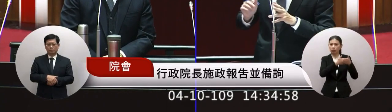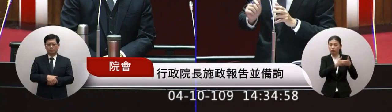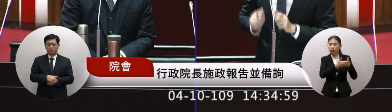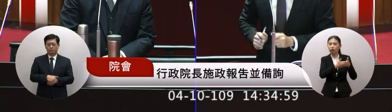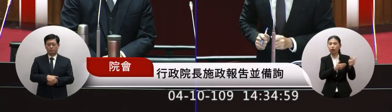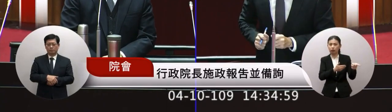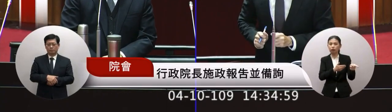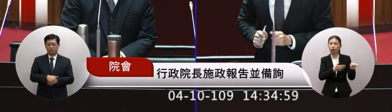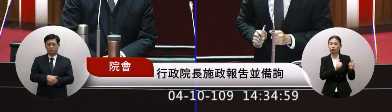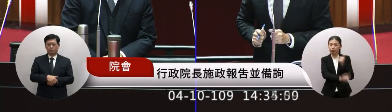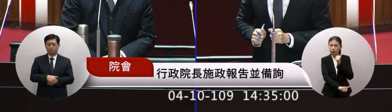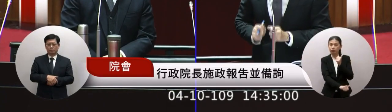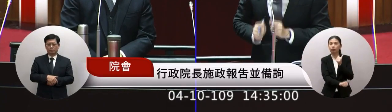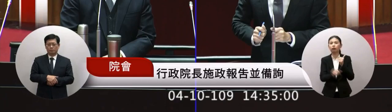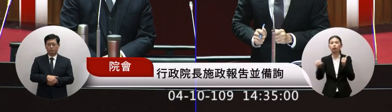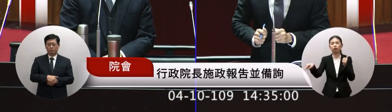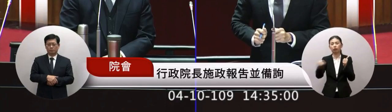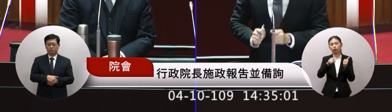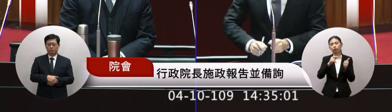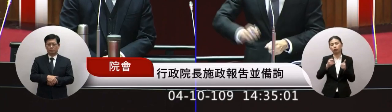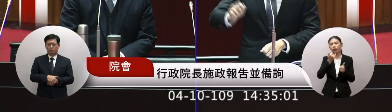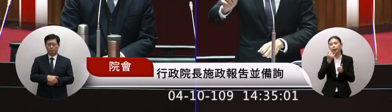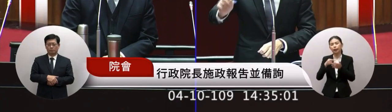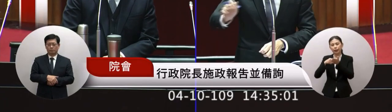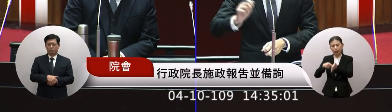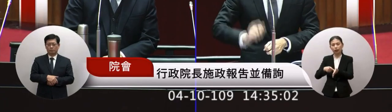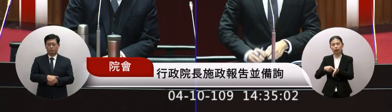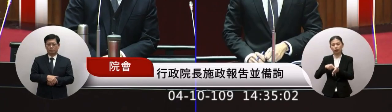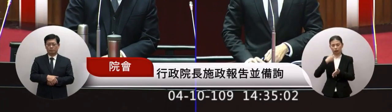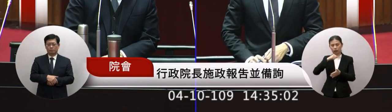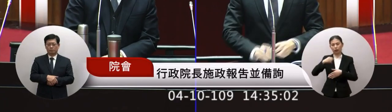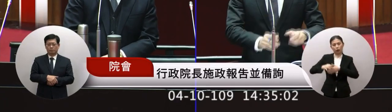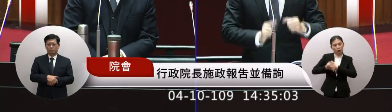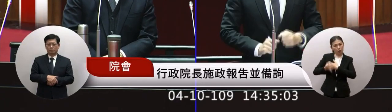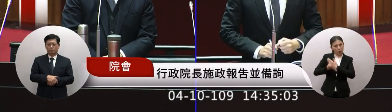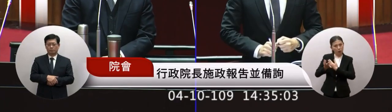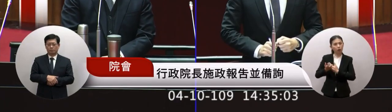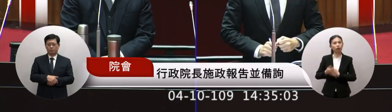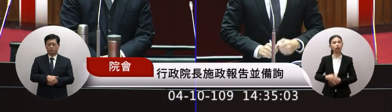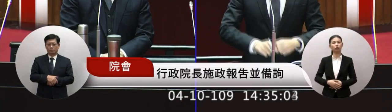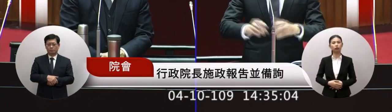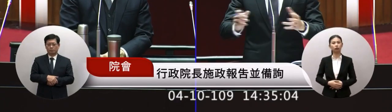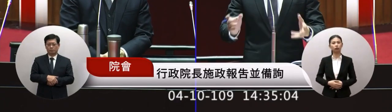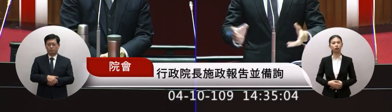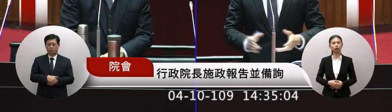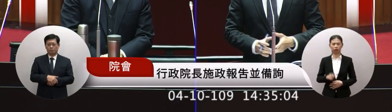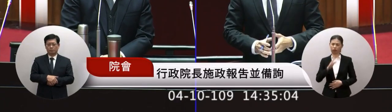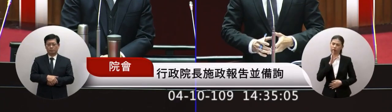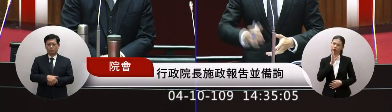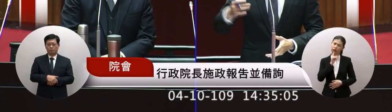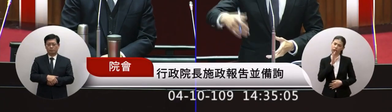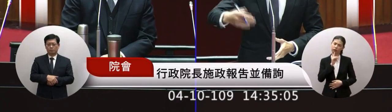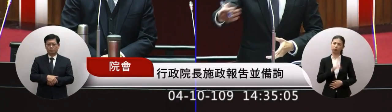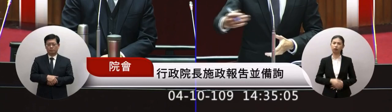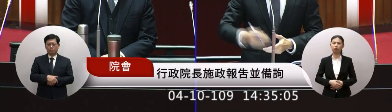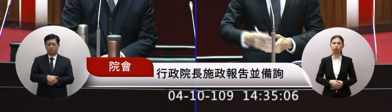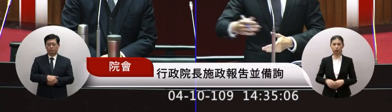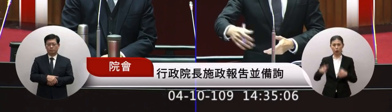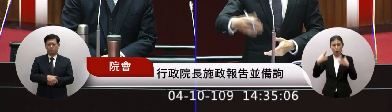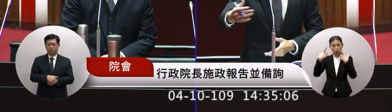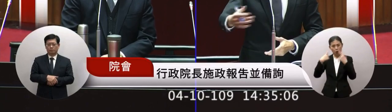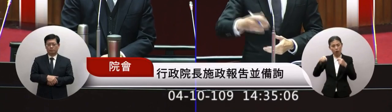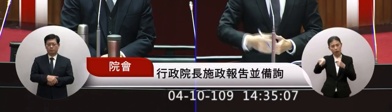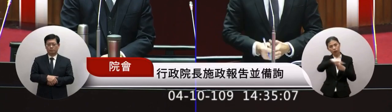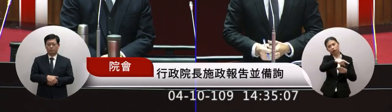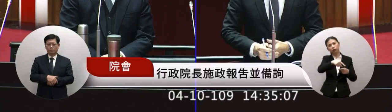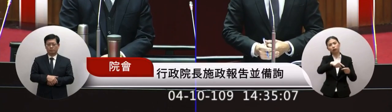当来申请做咱的这个侨民，就会当申请这个台湾的侨民。这就是足奇怪的嘛，因为伊的原生，伊嘛有